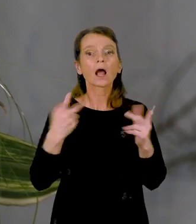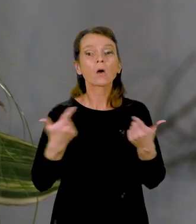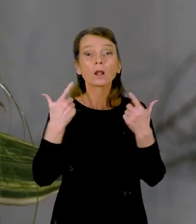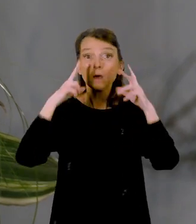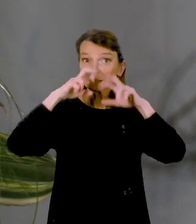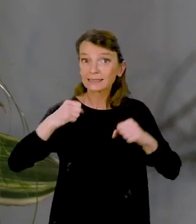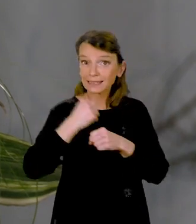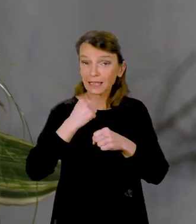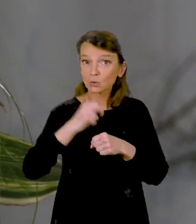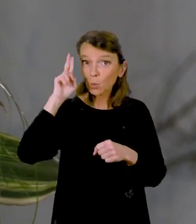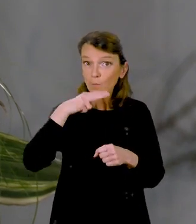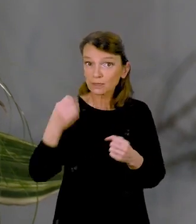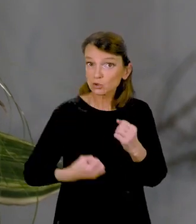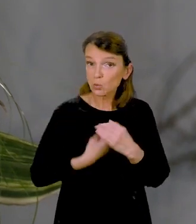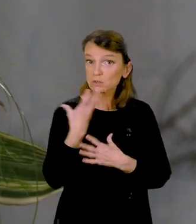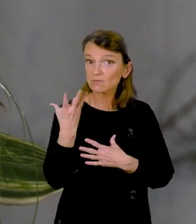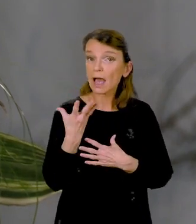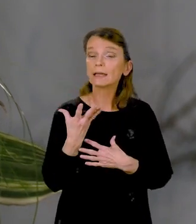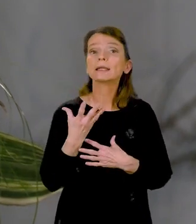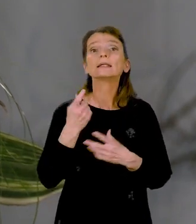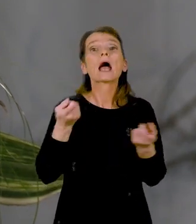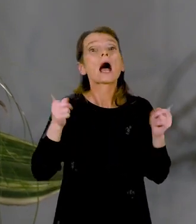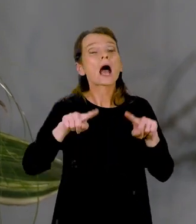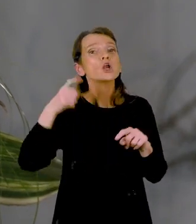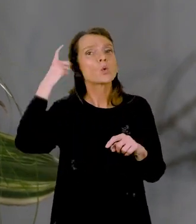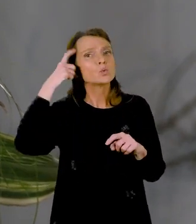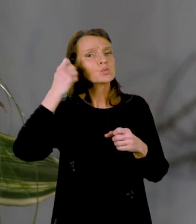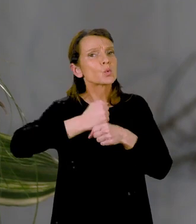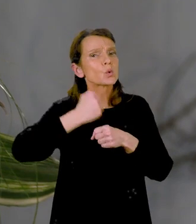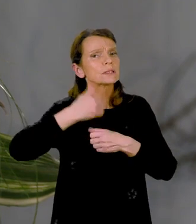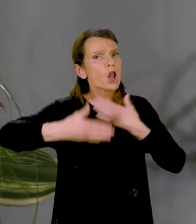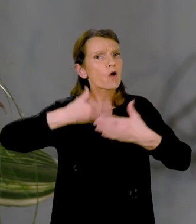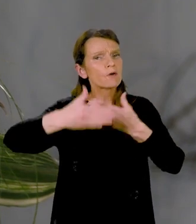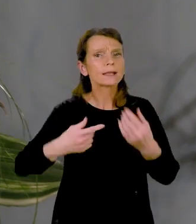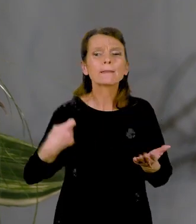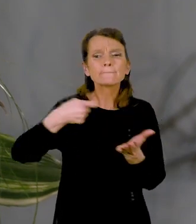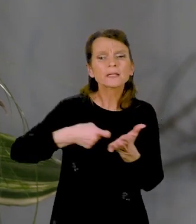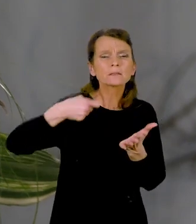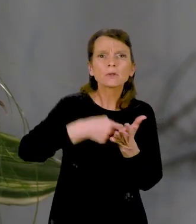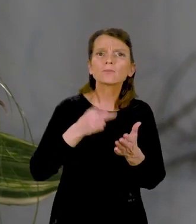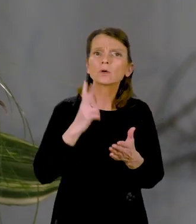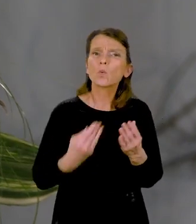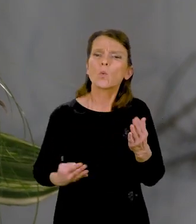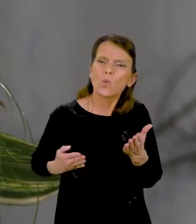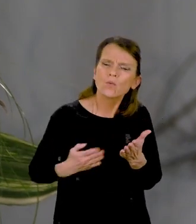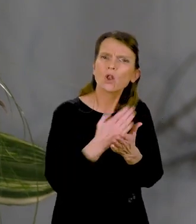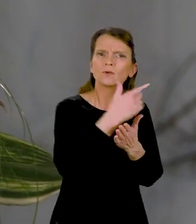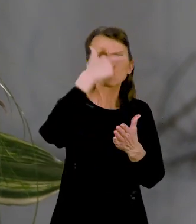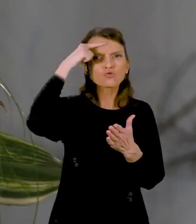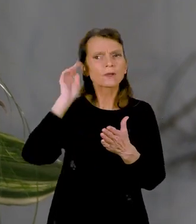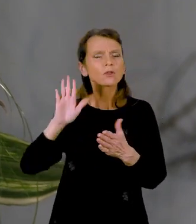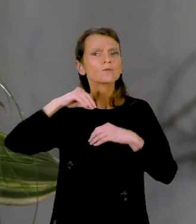umetniško ustvarjanje ali kulturno delovanje prispevajo k uveljavitvi človeka v njegovi duhovni in